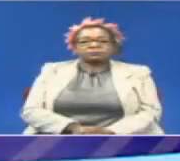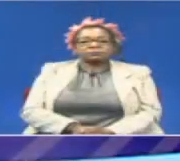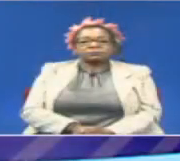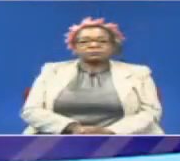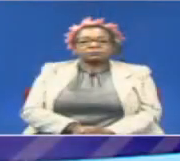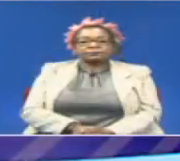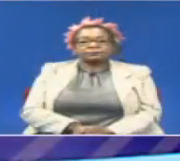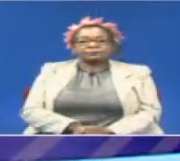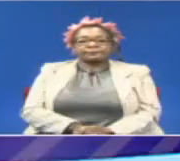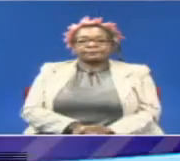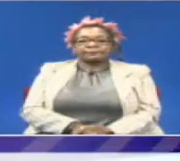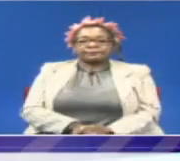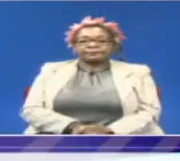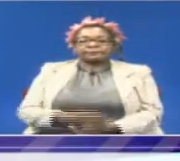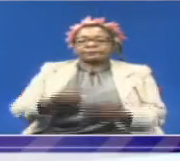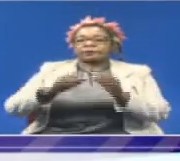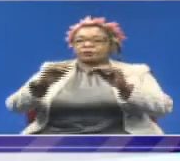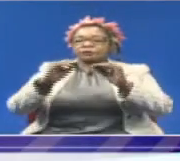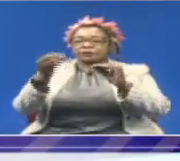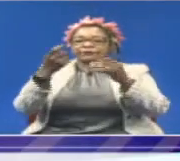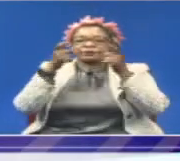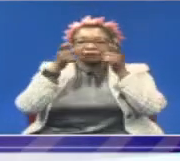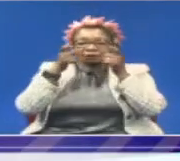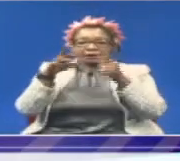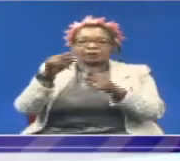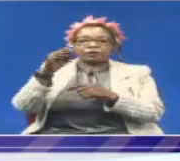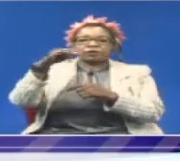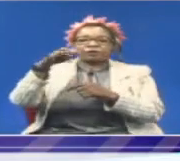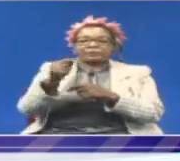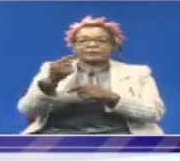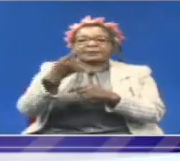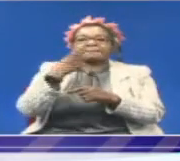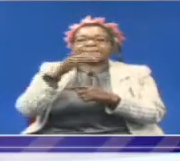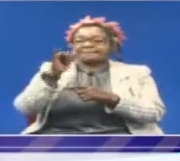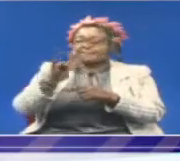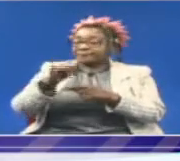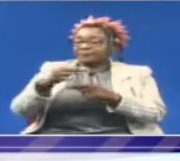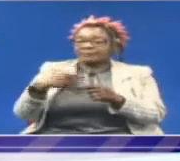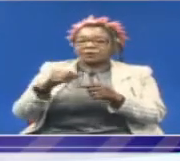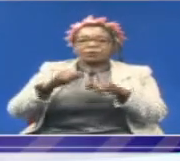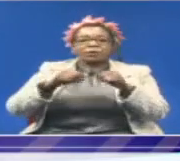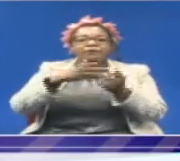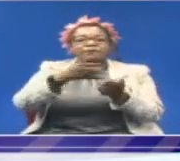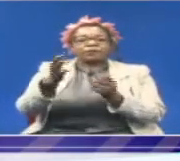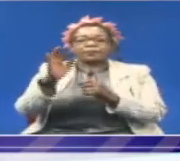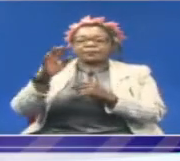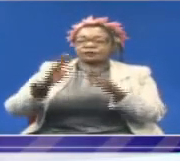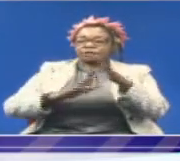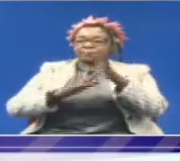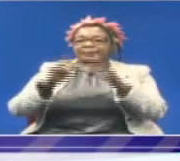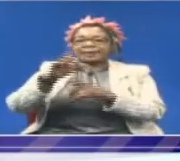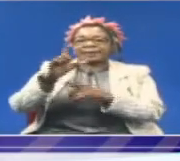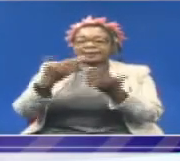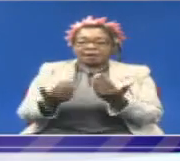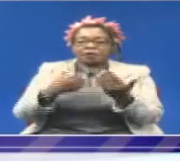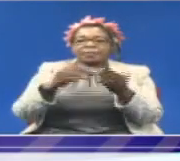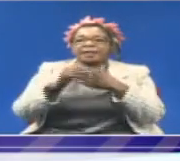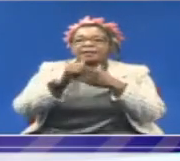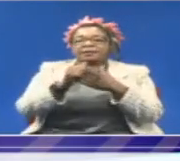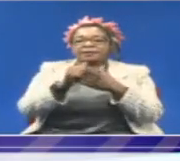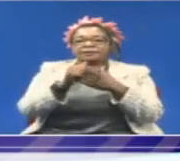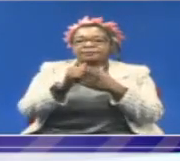Kocha wa Tusker Robert Matano Simba na awinda mataji mawili msimu huu yanakutetea ubingwa wao wa ligi kuu ambayo wako kileleni kwa sasa